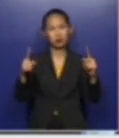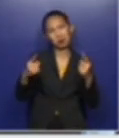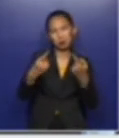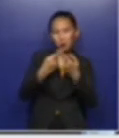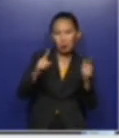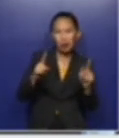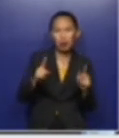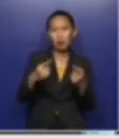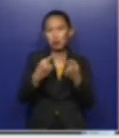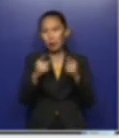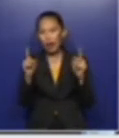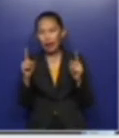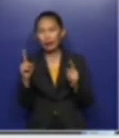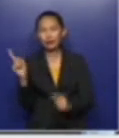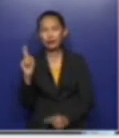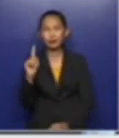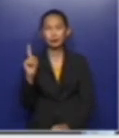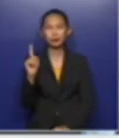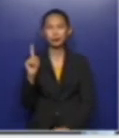านประธานครับ